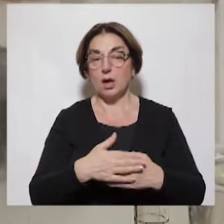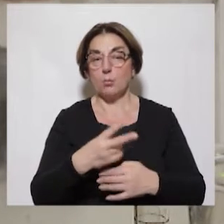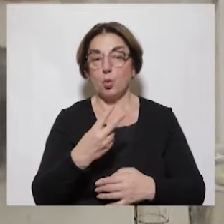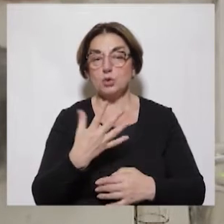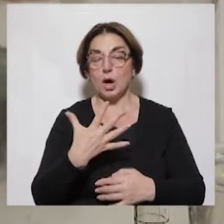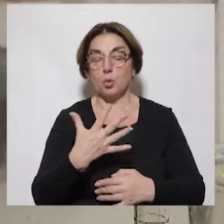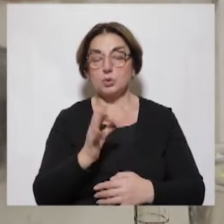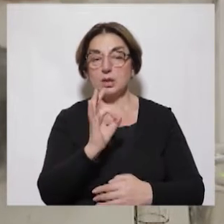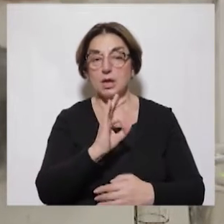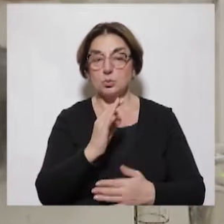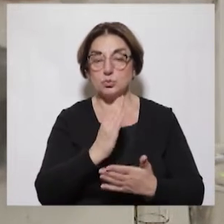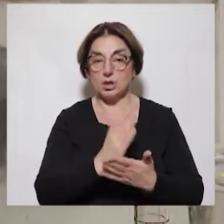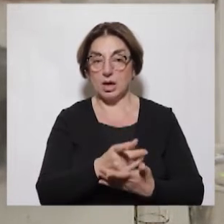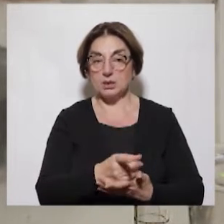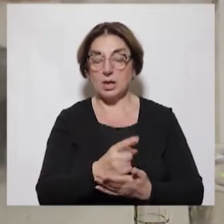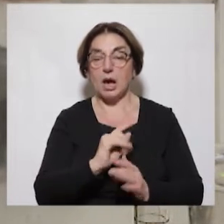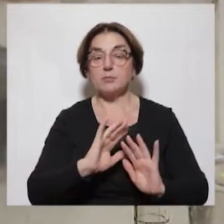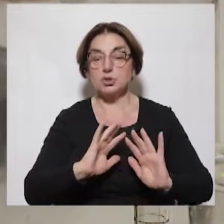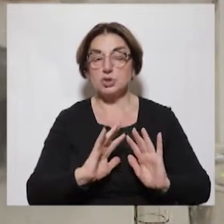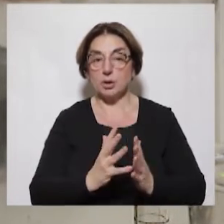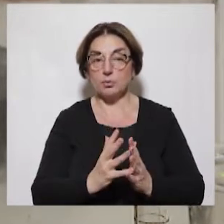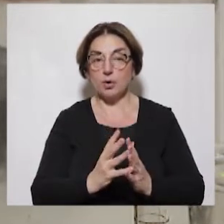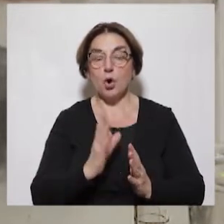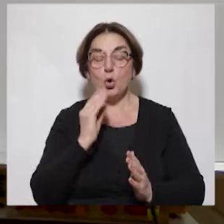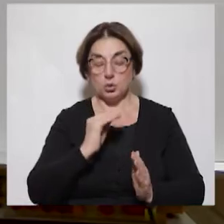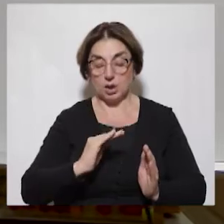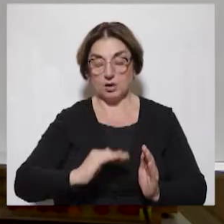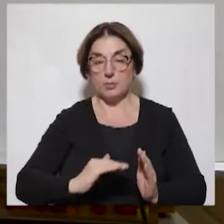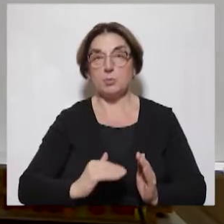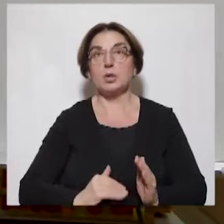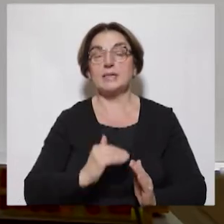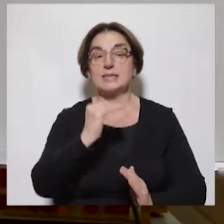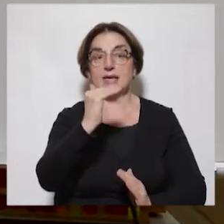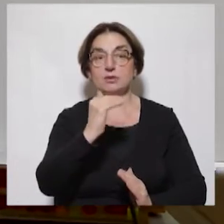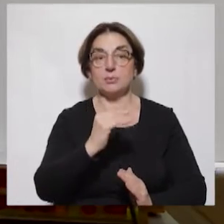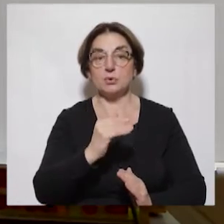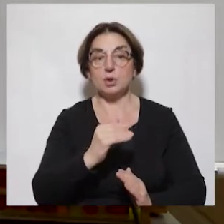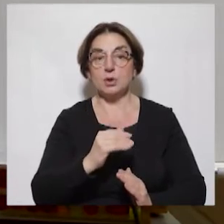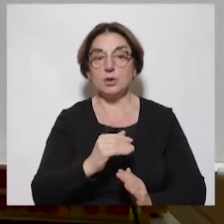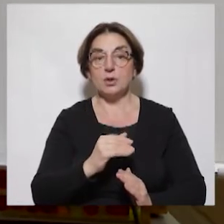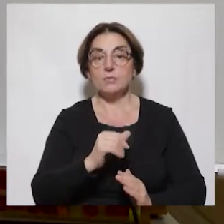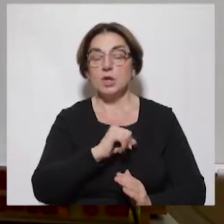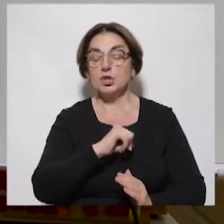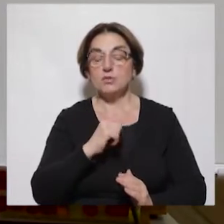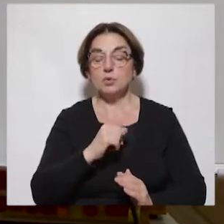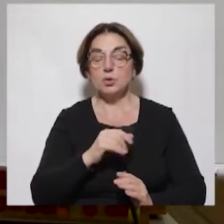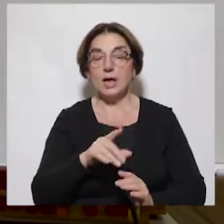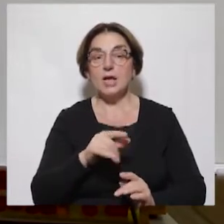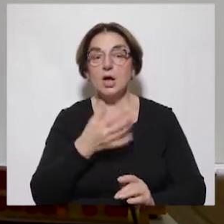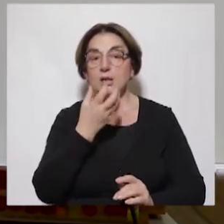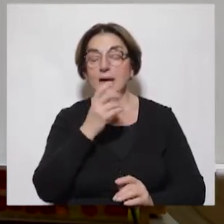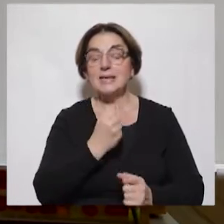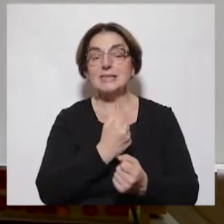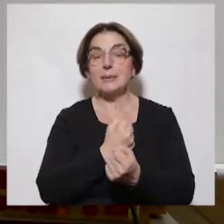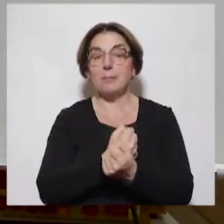გრადუს ცელსიუსზე გვაქვს ოთახის ტემპერატურაზე. ამ შემთხვევაში, როდესაც ქვევიდან მზევით მიდის, შედარებით უფრო დაბალ მდუღარე ნივთიერება, ამ